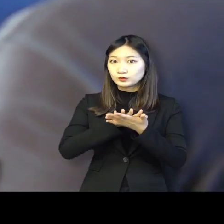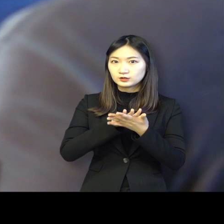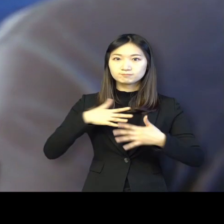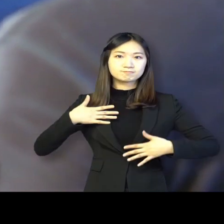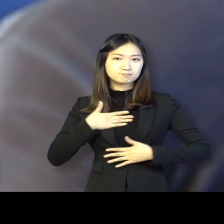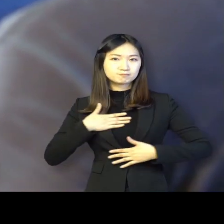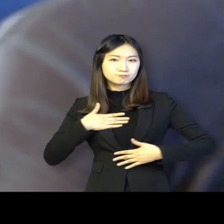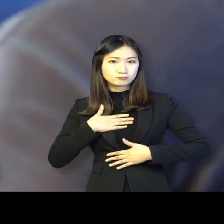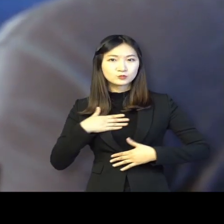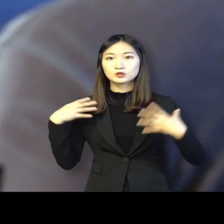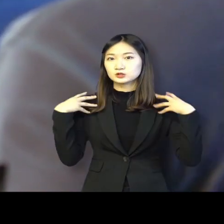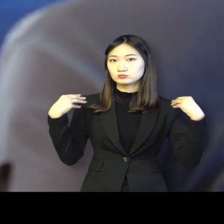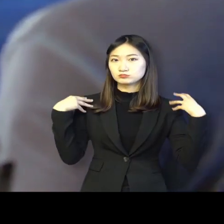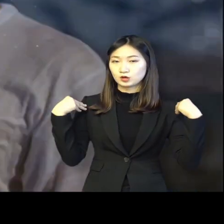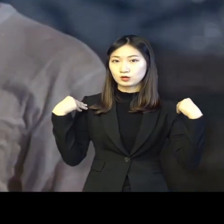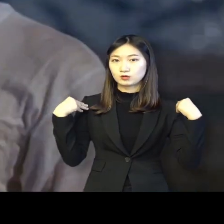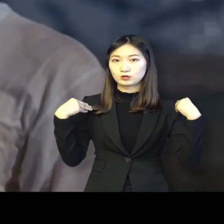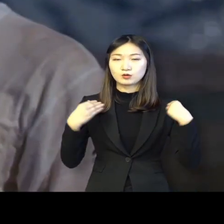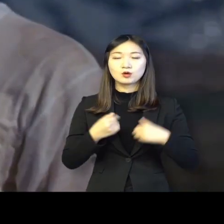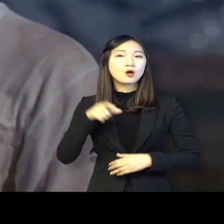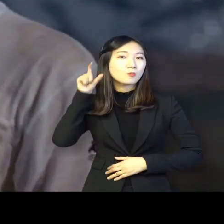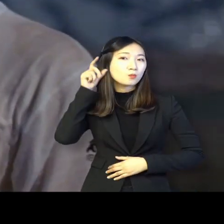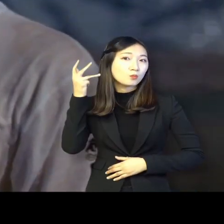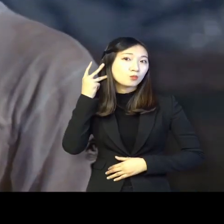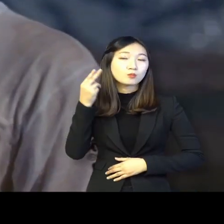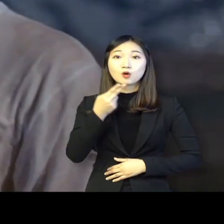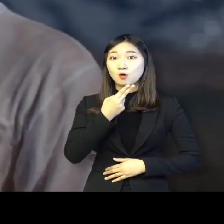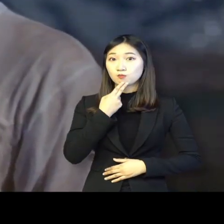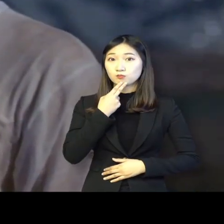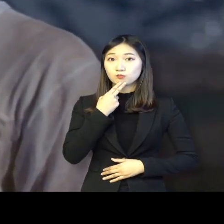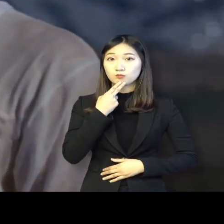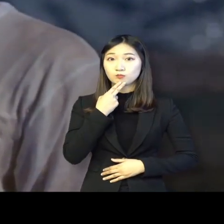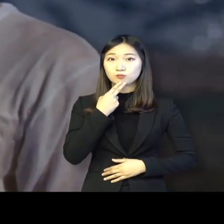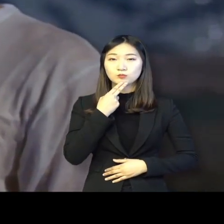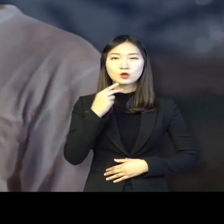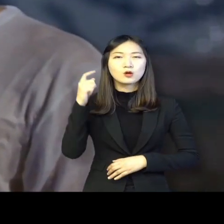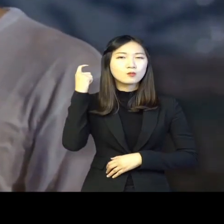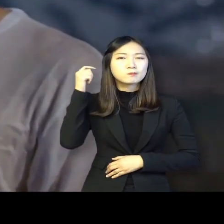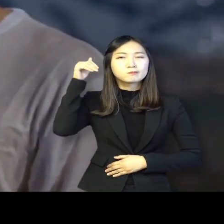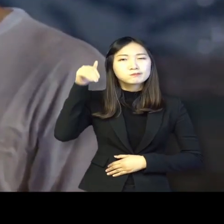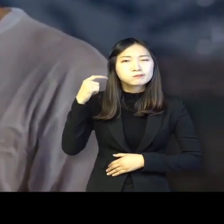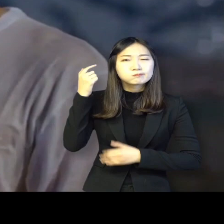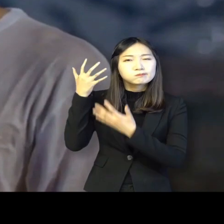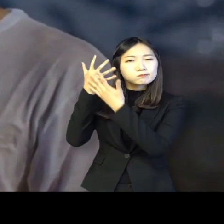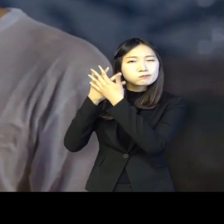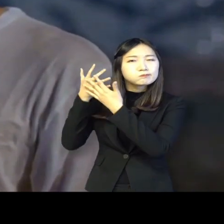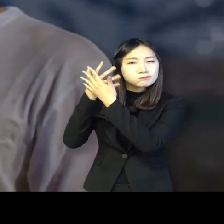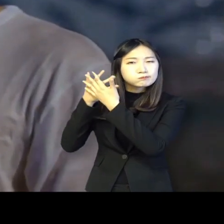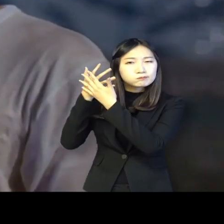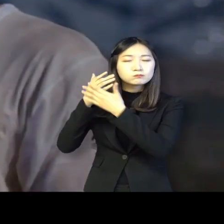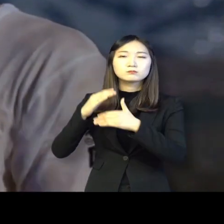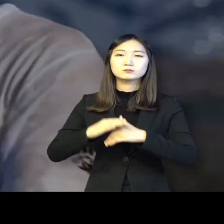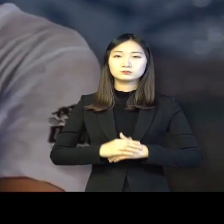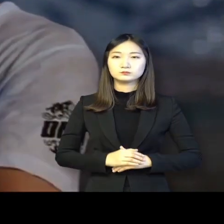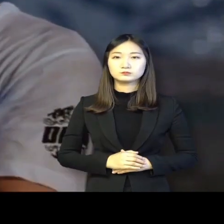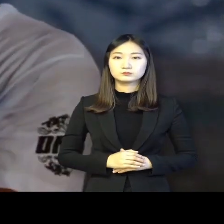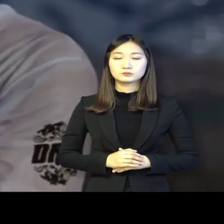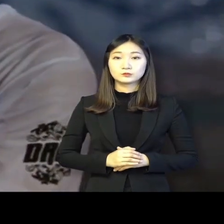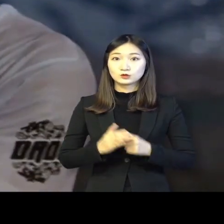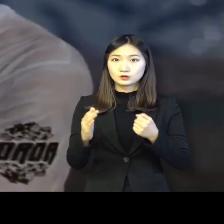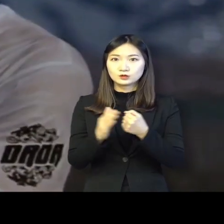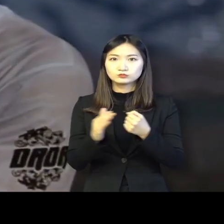때, 찜질방 등에서 보장구를 착용하지 못하면 더 듣지 못하는 상태가 됩니다.